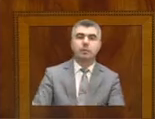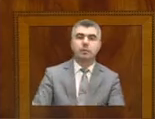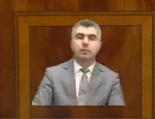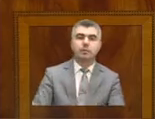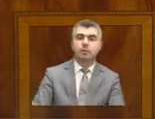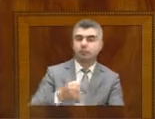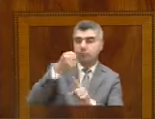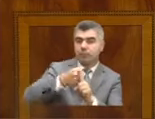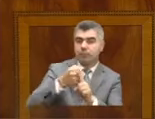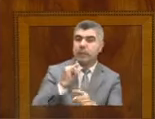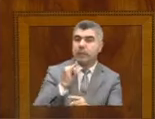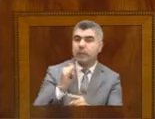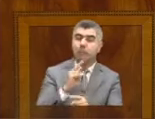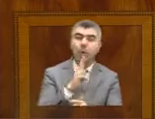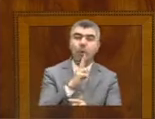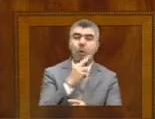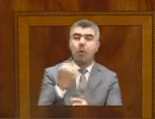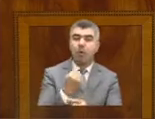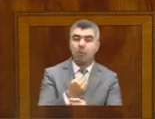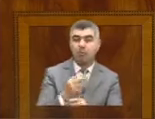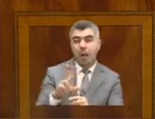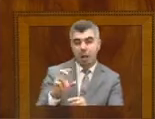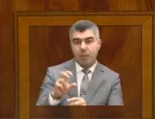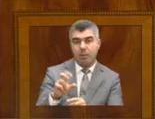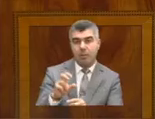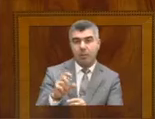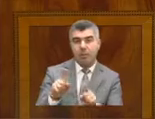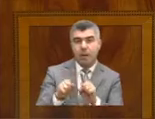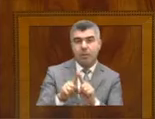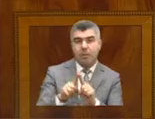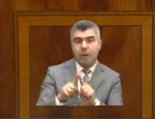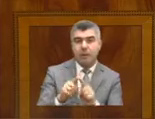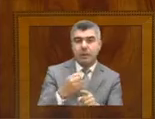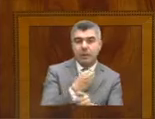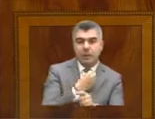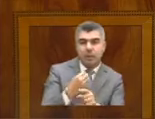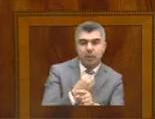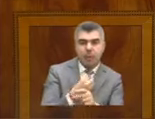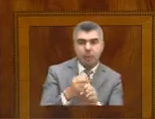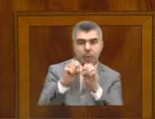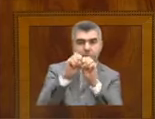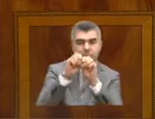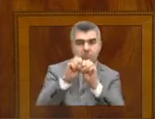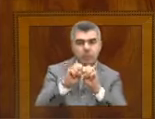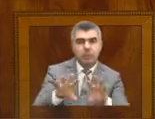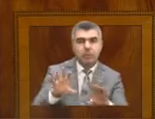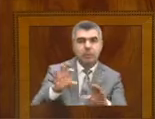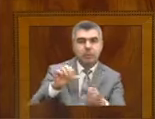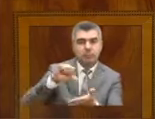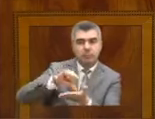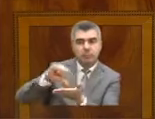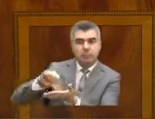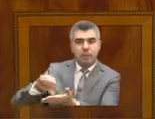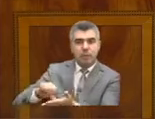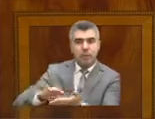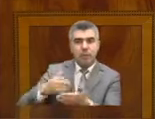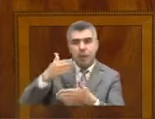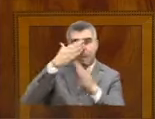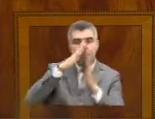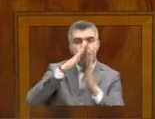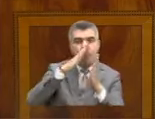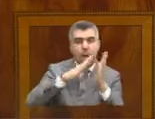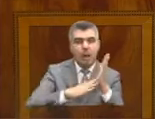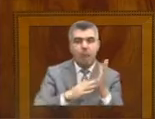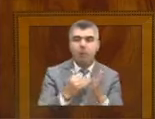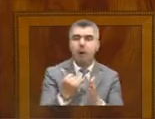2025. وستواصل الحكومة أيضا العمل على تعزيز الحكامة الاستشفائية والتوزيع الترابي للعرض الصحي عبر تفعيل